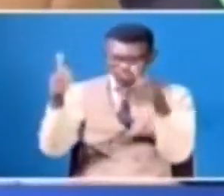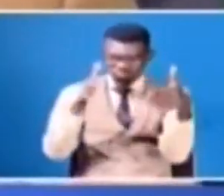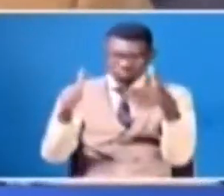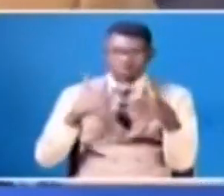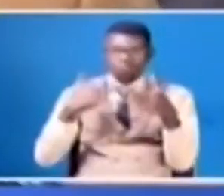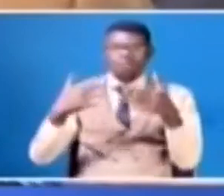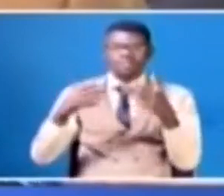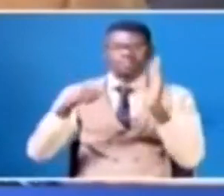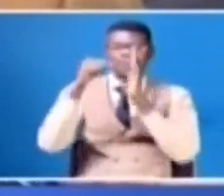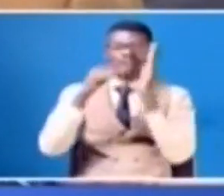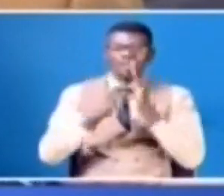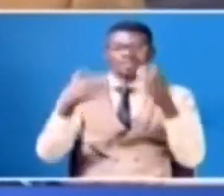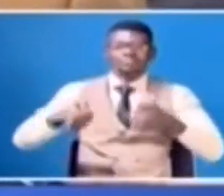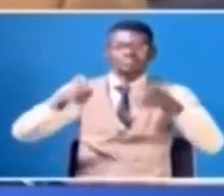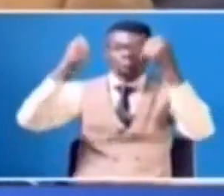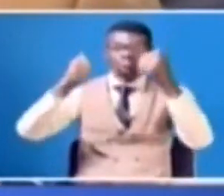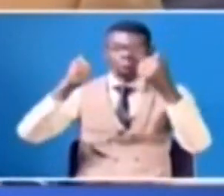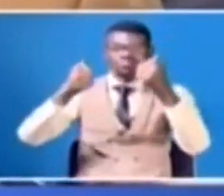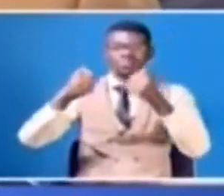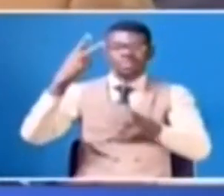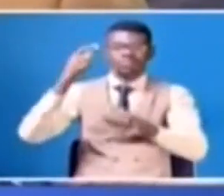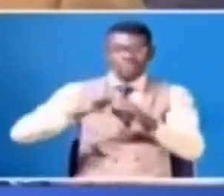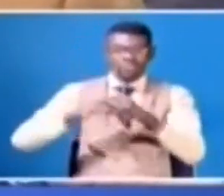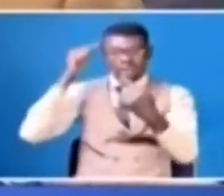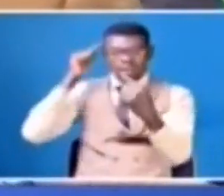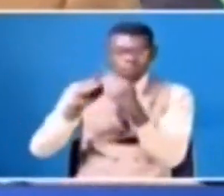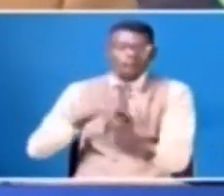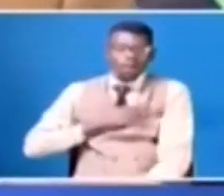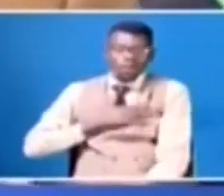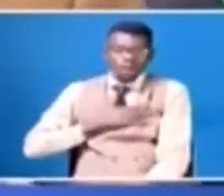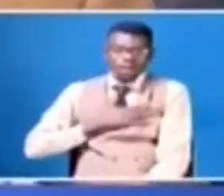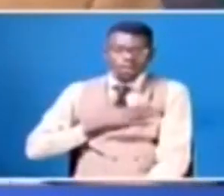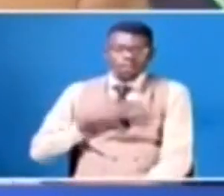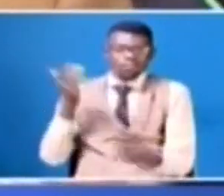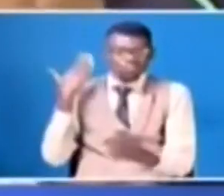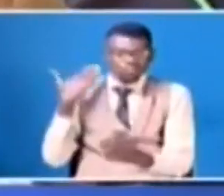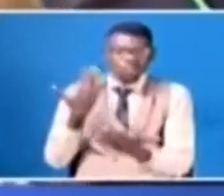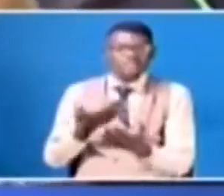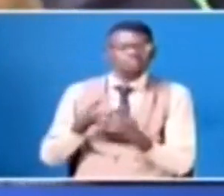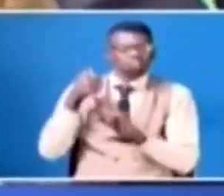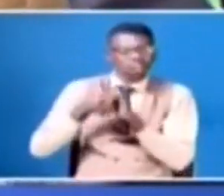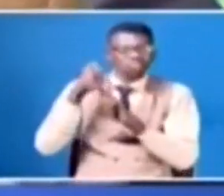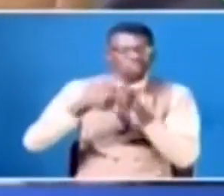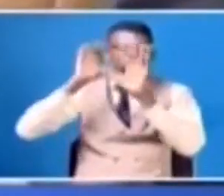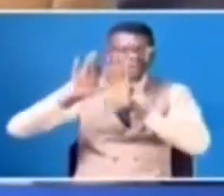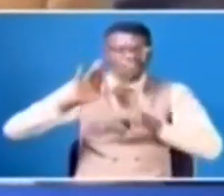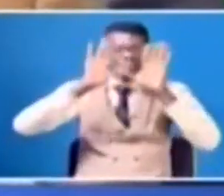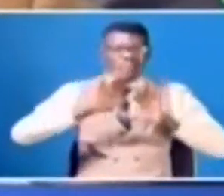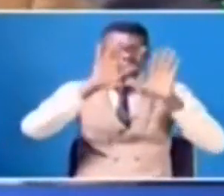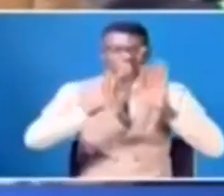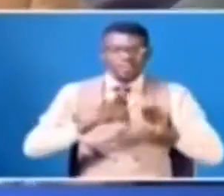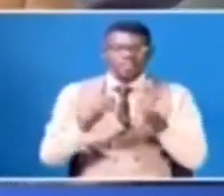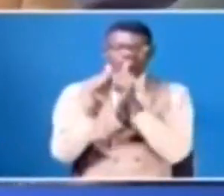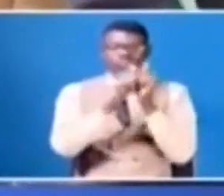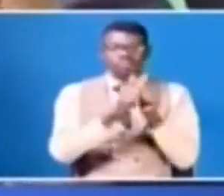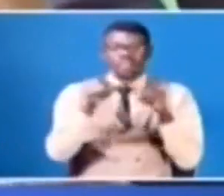mbili. Ndani ya hizo miaka tatu, hiyo ndo target tumejipatia. Kama vile tulikuwa tuna campaign, tume campaign pamoja sana. Na